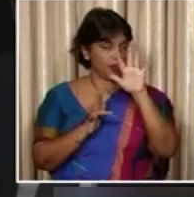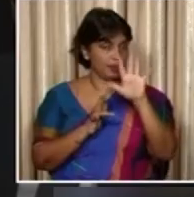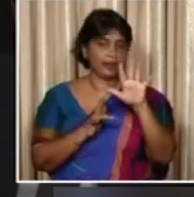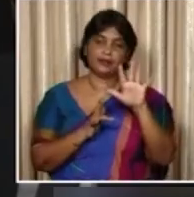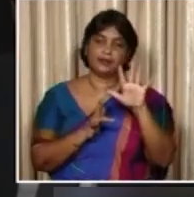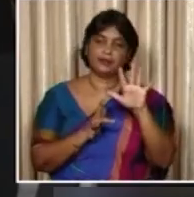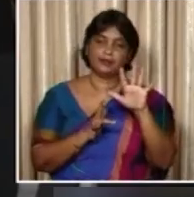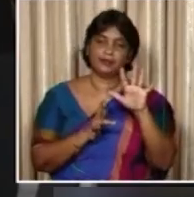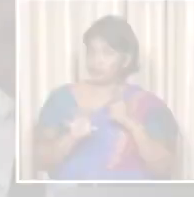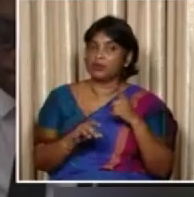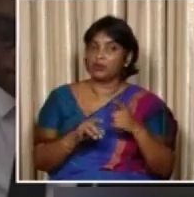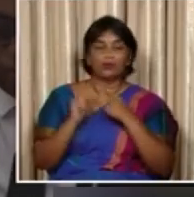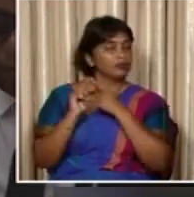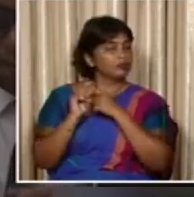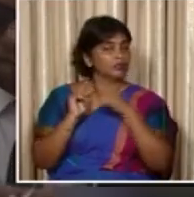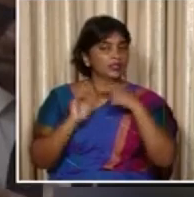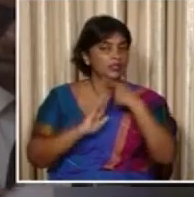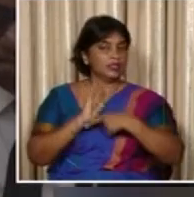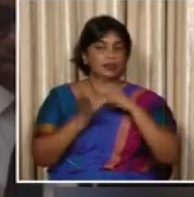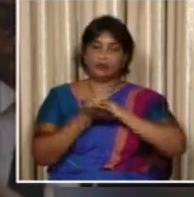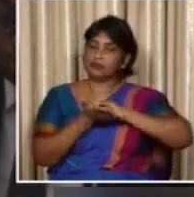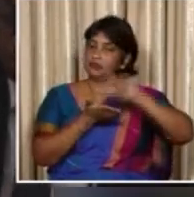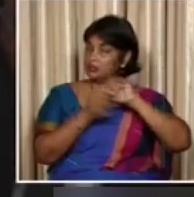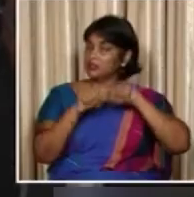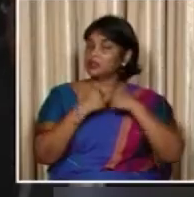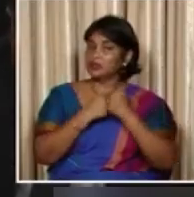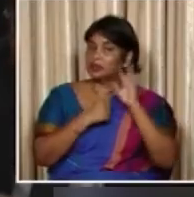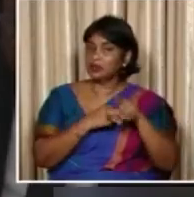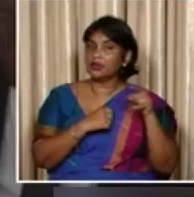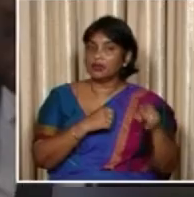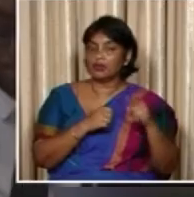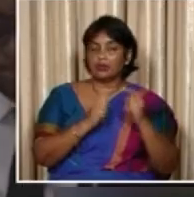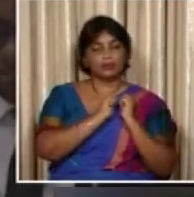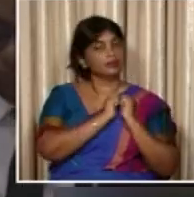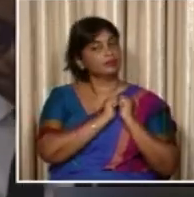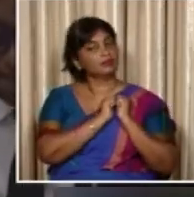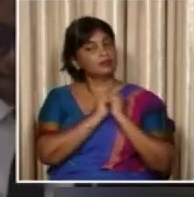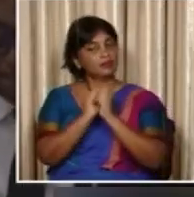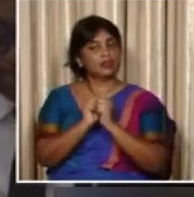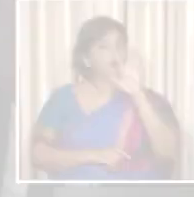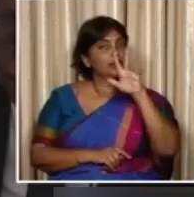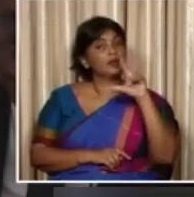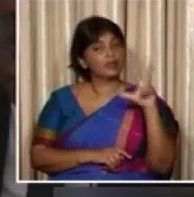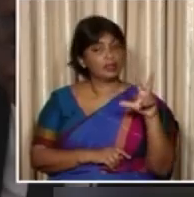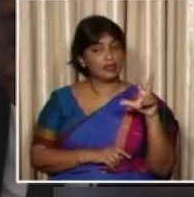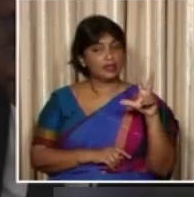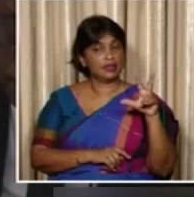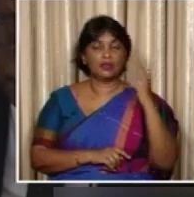385යි 712යි ශ්‍රී ලංකන් ගුවන් සමාගම මගින් බඳවා ගෙන ඇති කාර්ය මණ්ඩලය